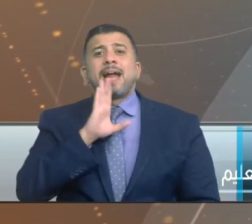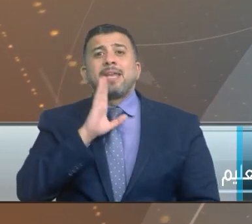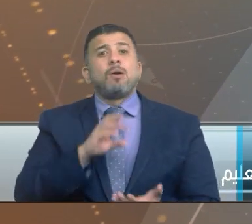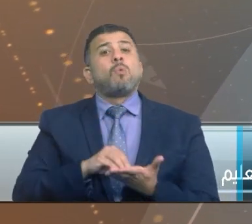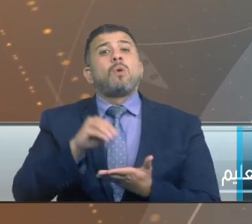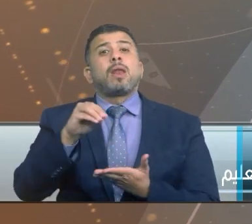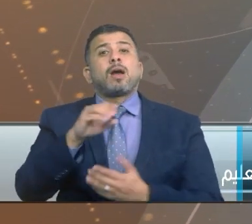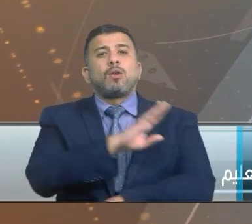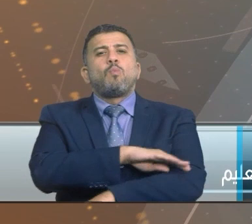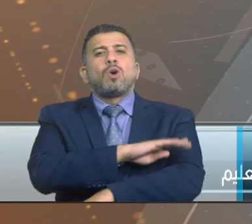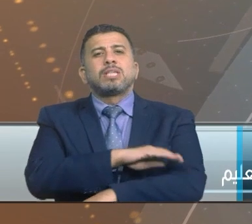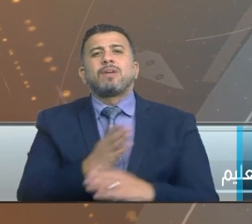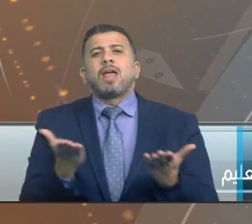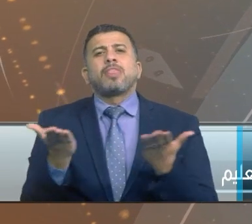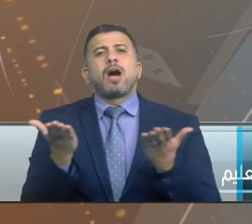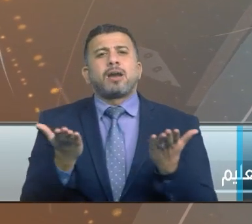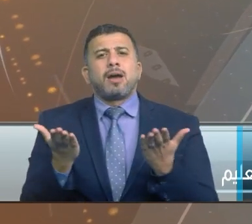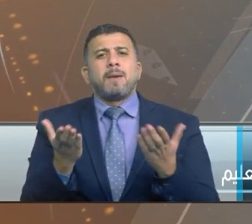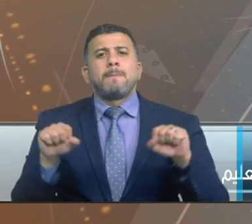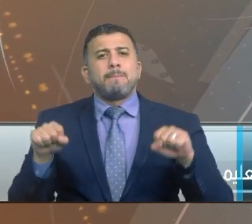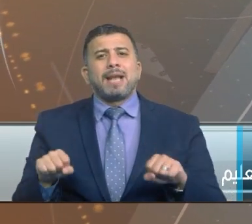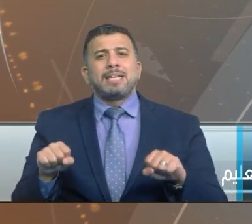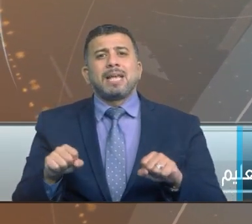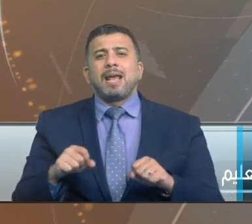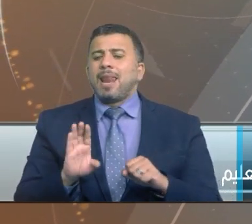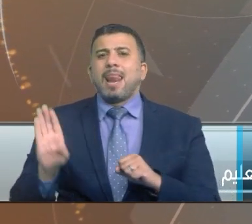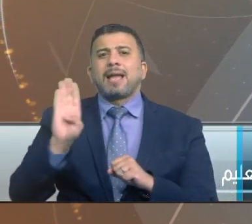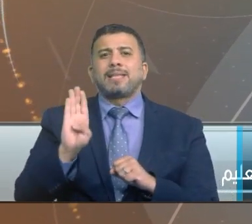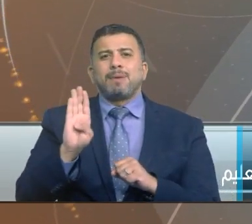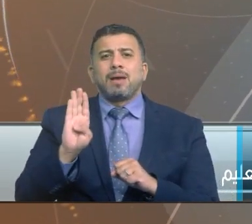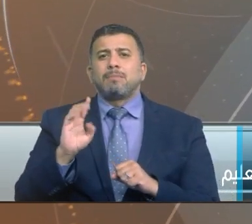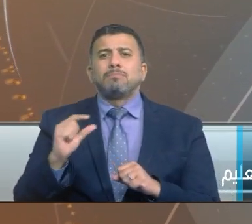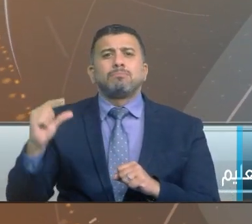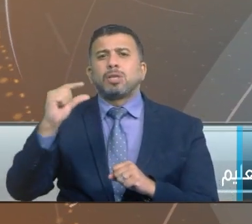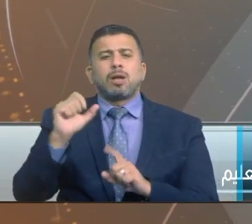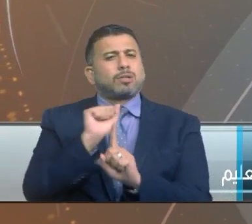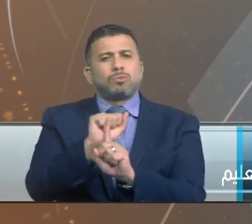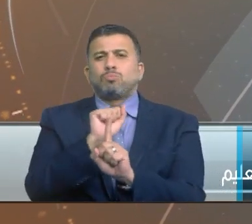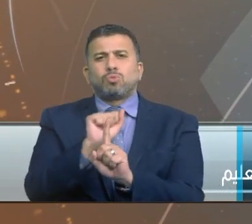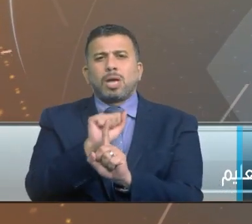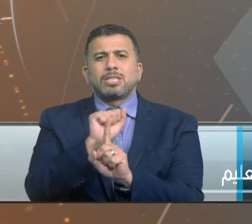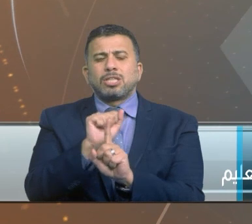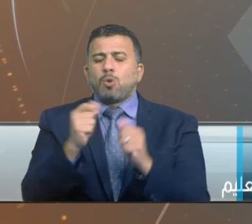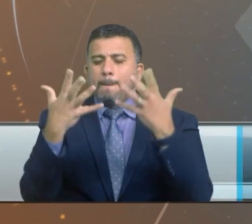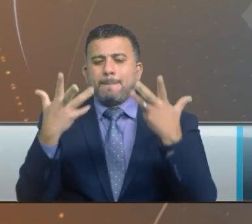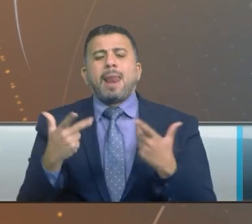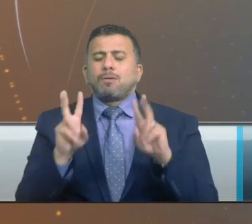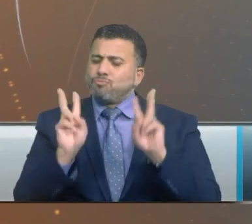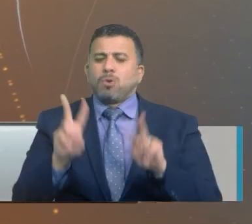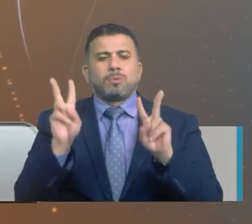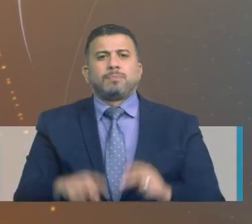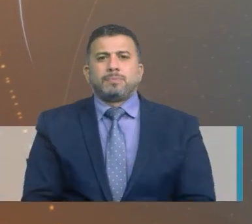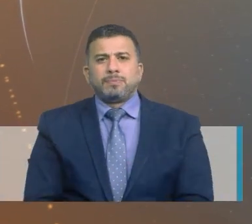الشارقه للتعليم وينقله موظفها الاداره من المجلس الى الاكاديميه بدرجاتهم ومخصصاتهم